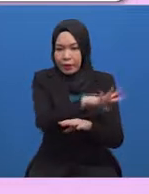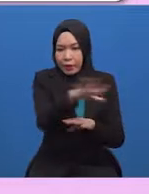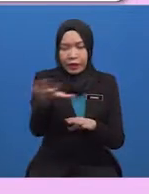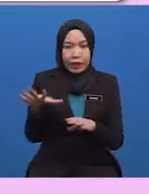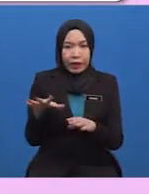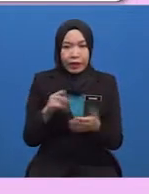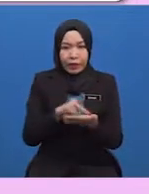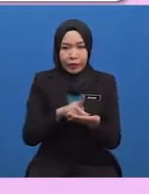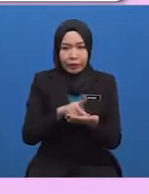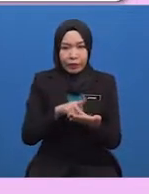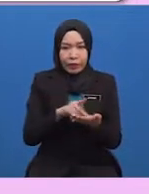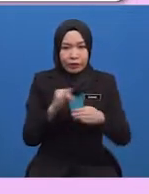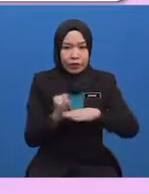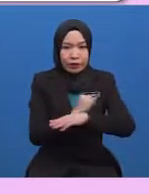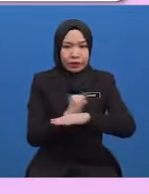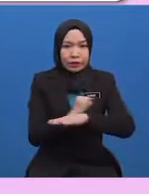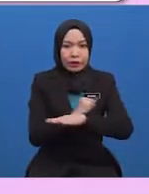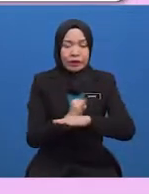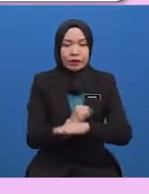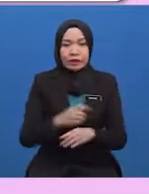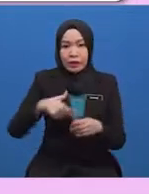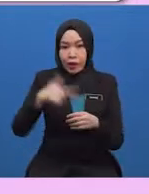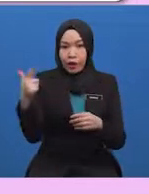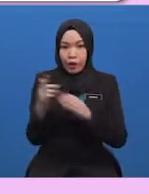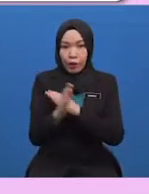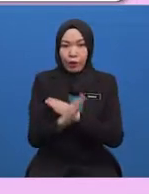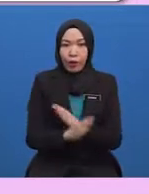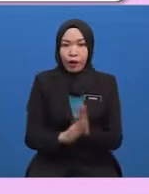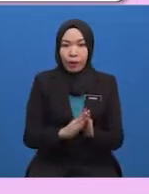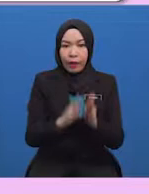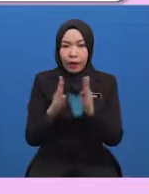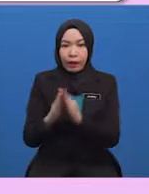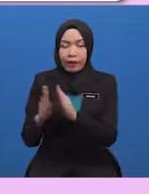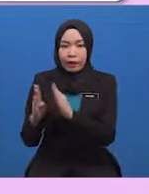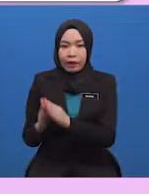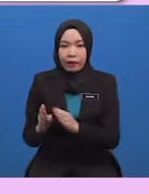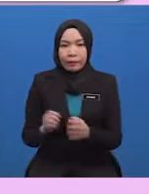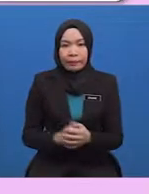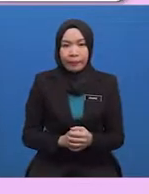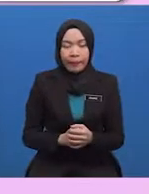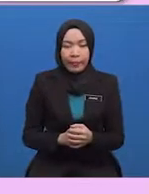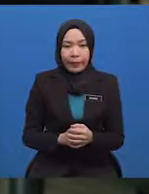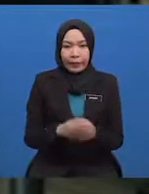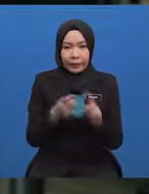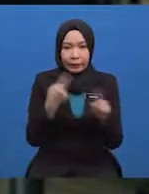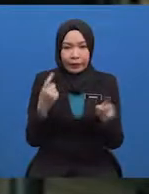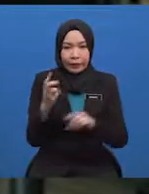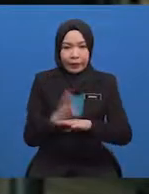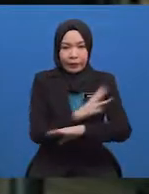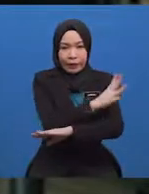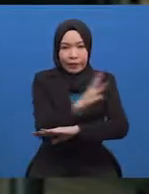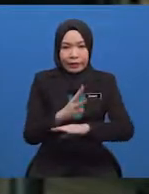ke kawasan luar bandar berdasarkan potensi sumber yang ada di kawasan tersebut.